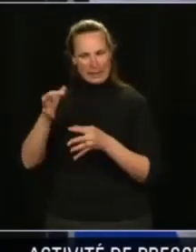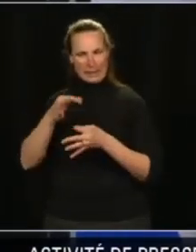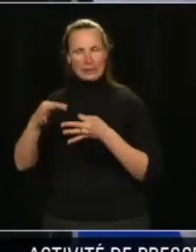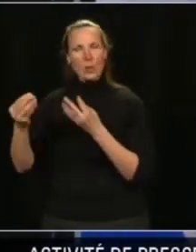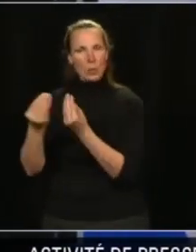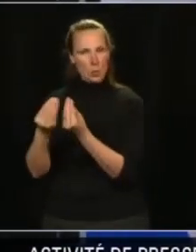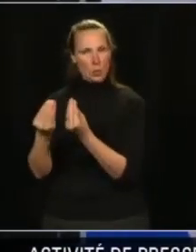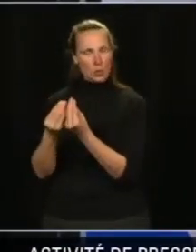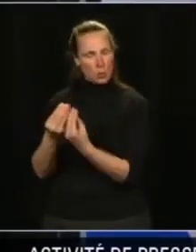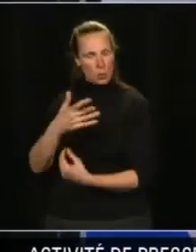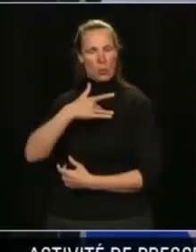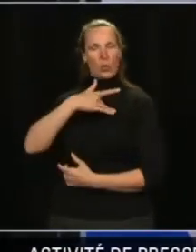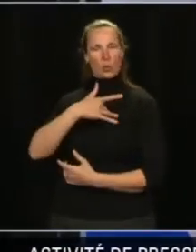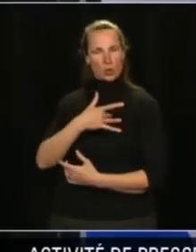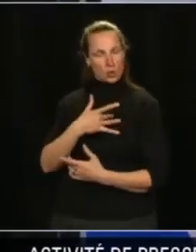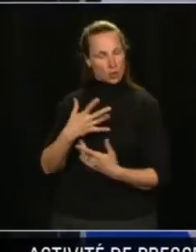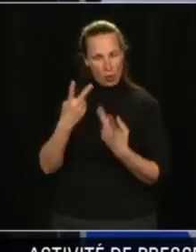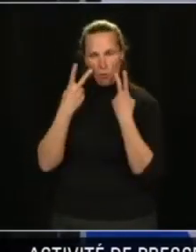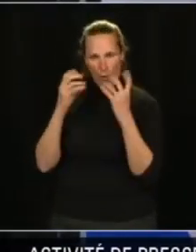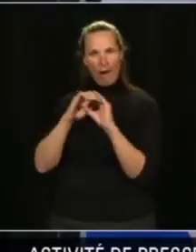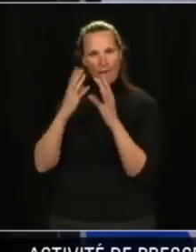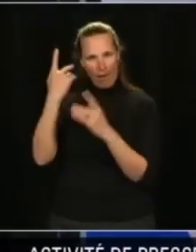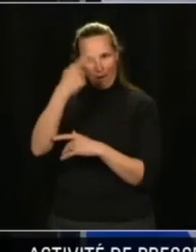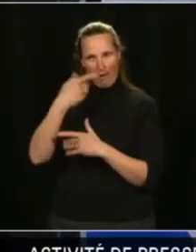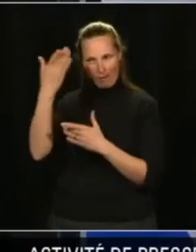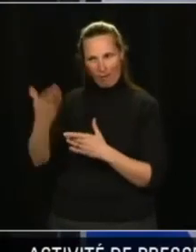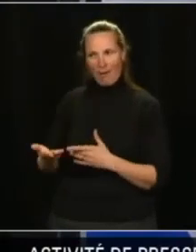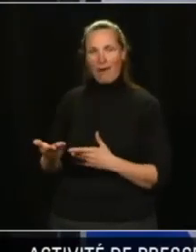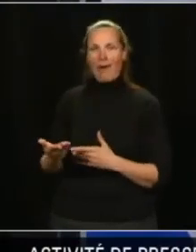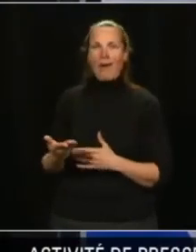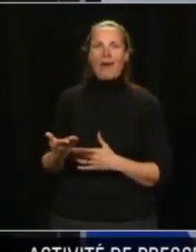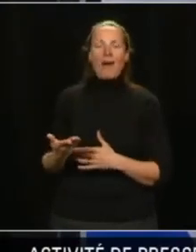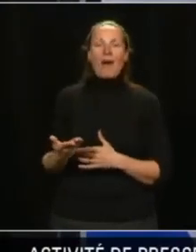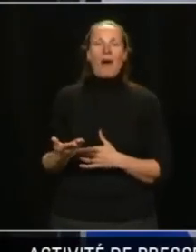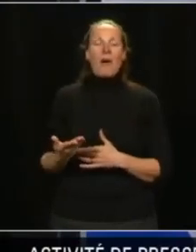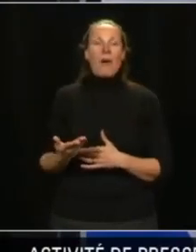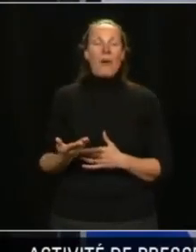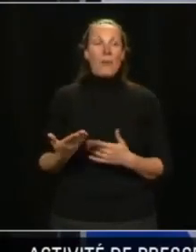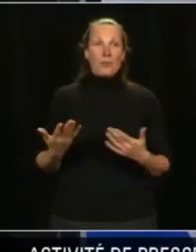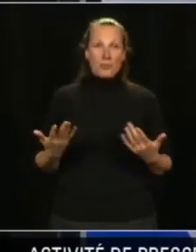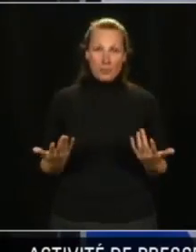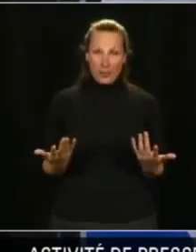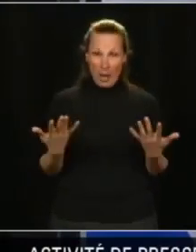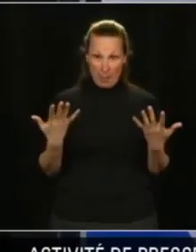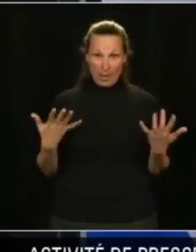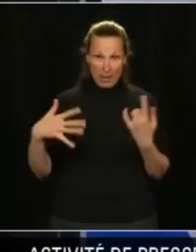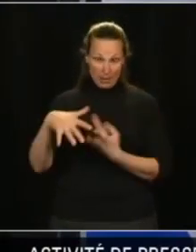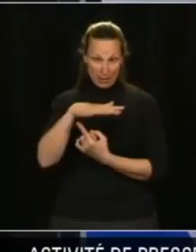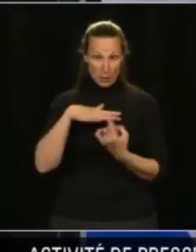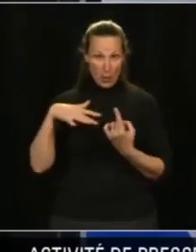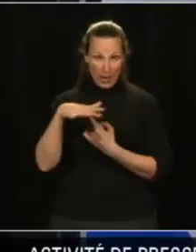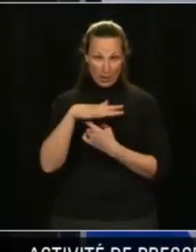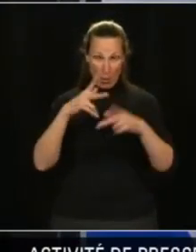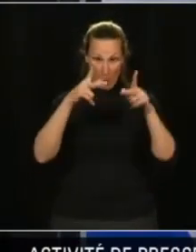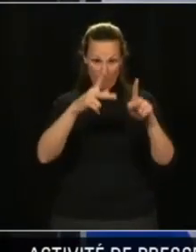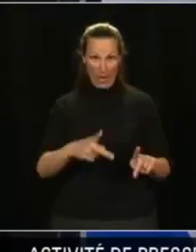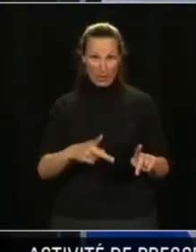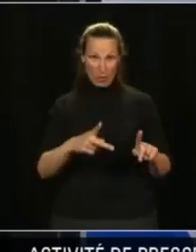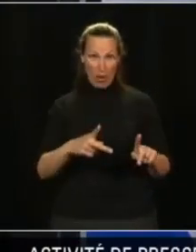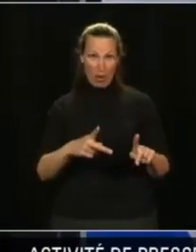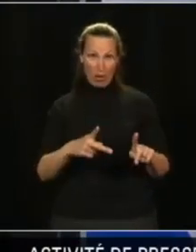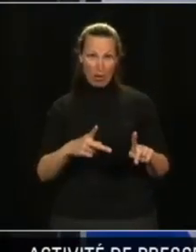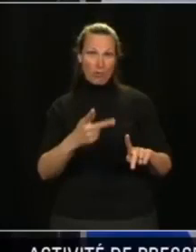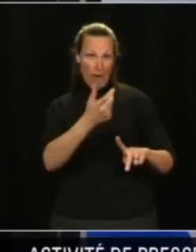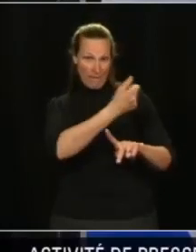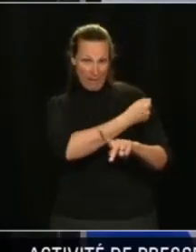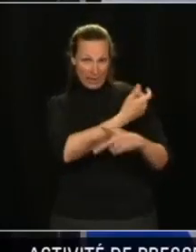on l'a vu par ces décès dans le cas qui nous occupe de la personne qui meurt à la suite